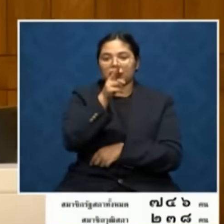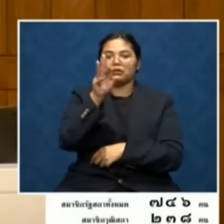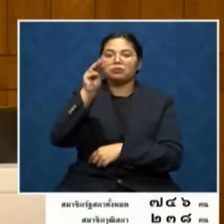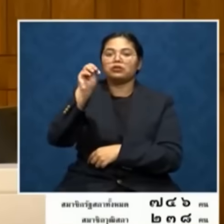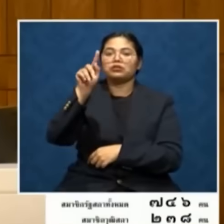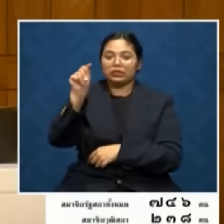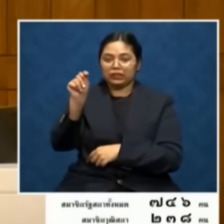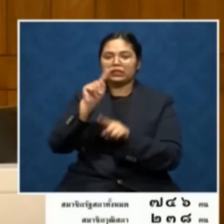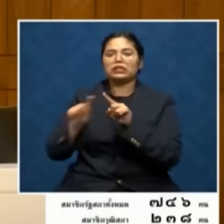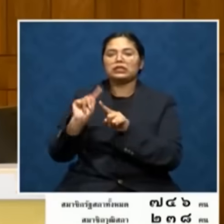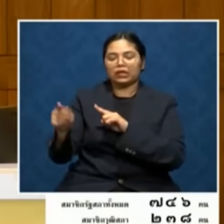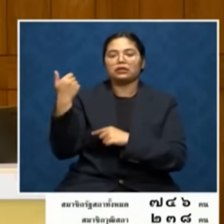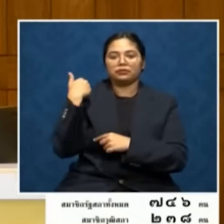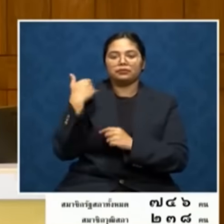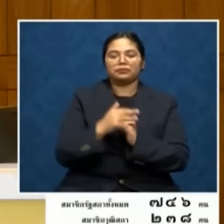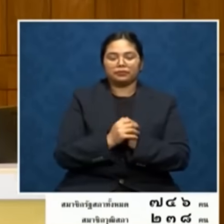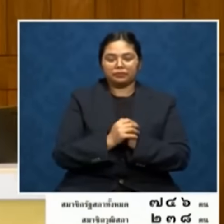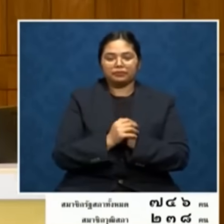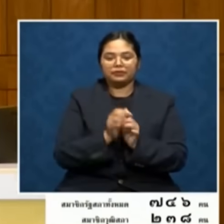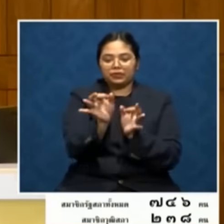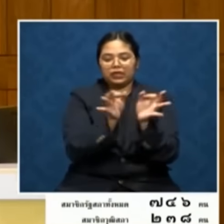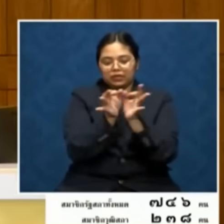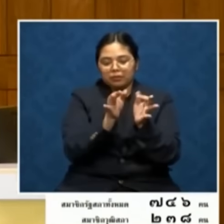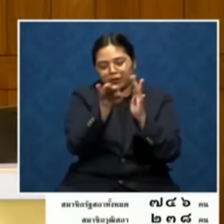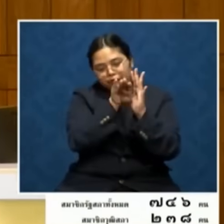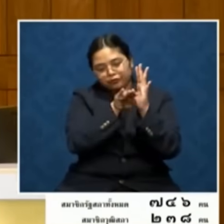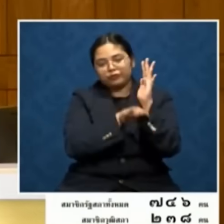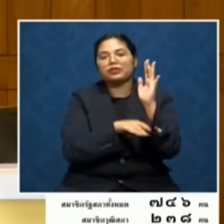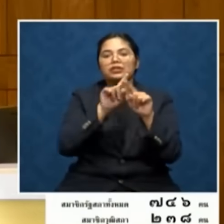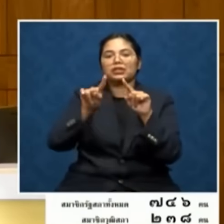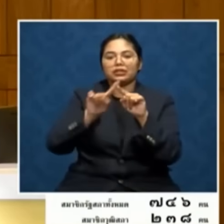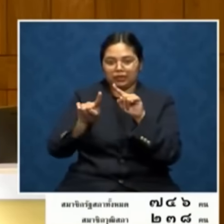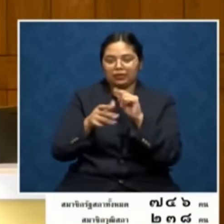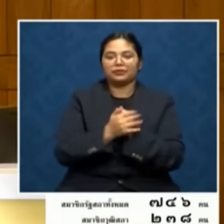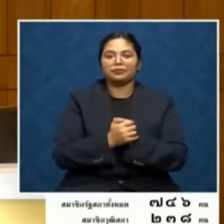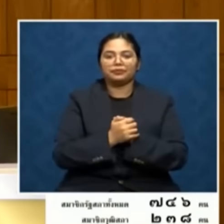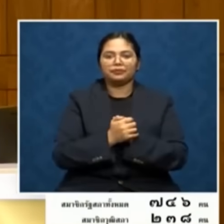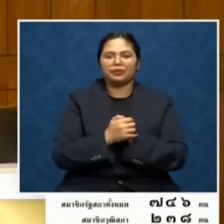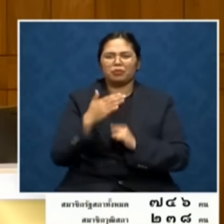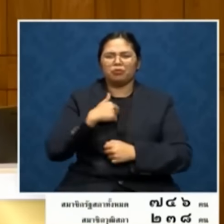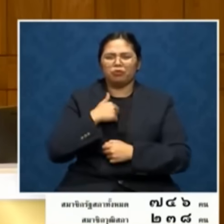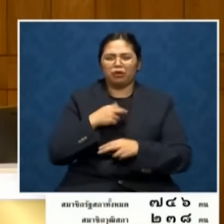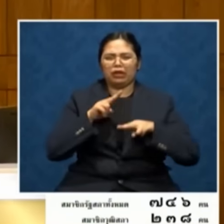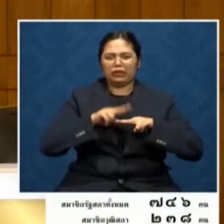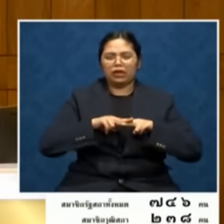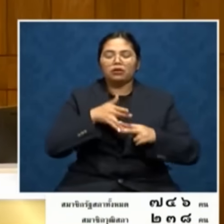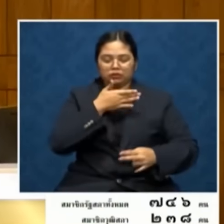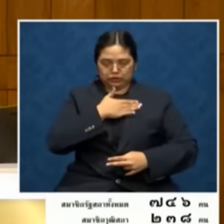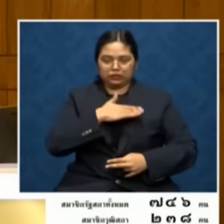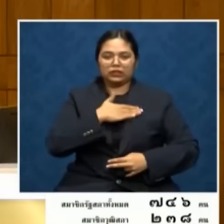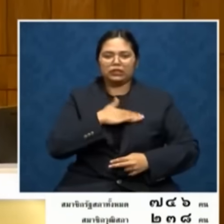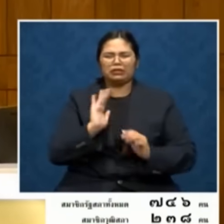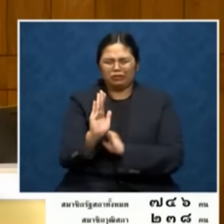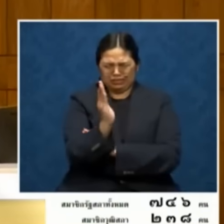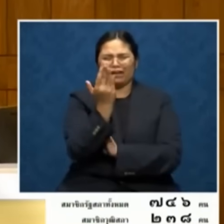ากนักธุรกิจนายทุนเจ้าอารมณ์สู่การเป็นผู้นำบริหารประเทศในตำแหน่งนายกรัฐมนตรีของ